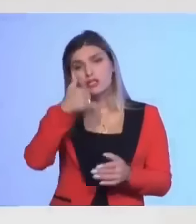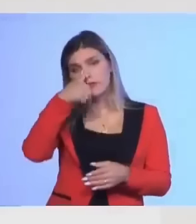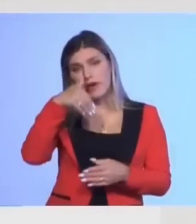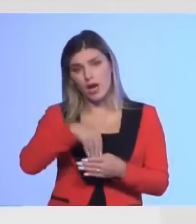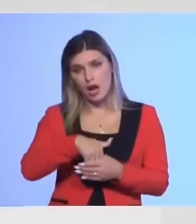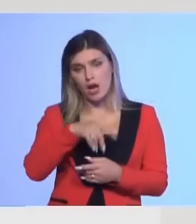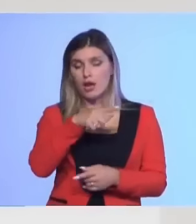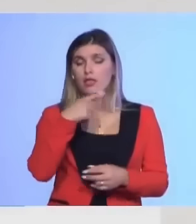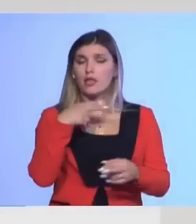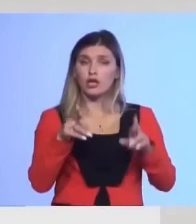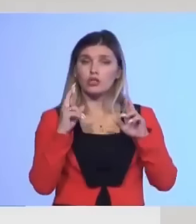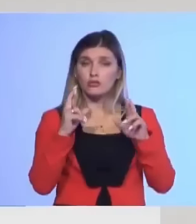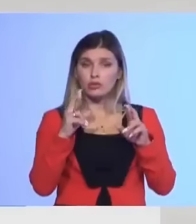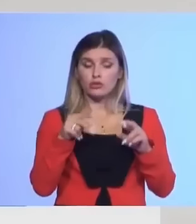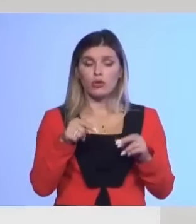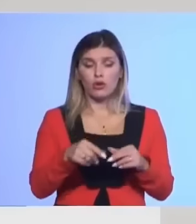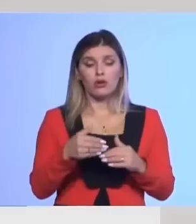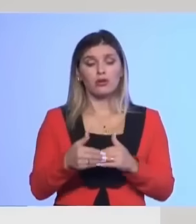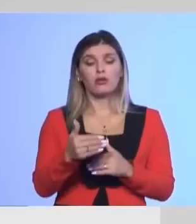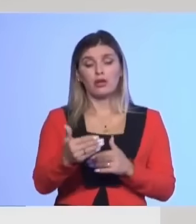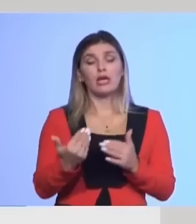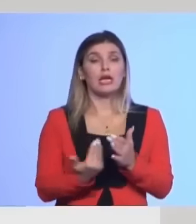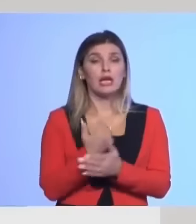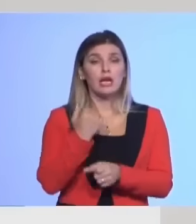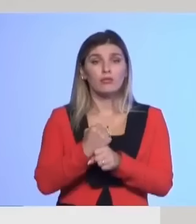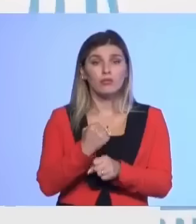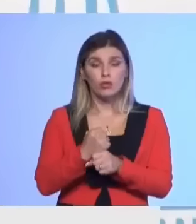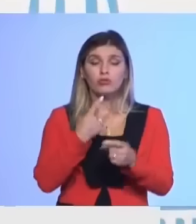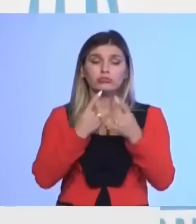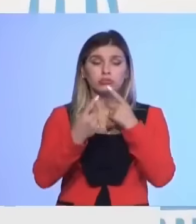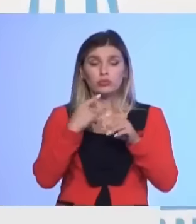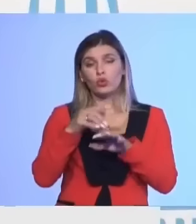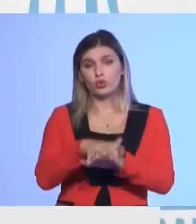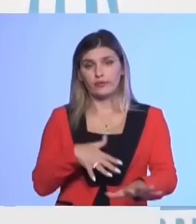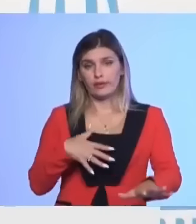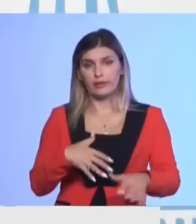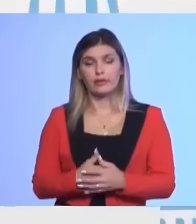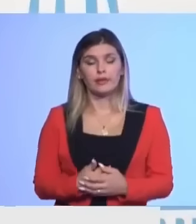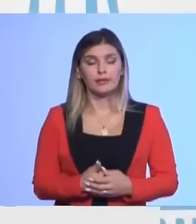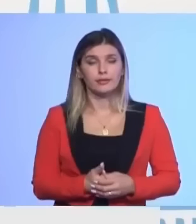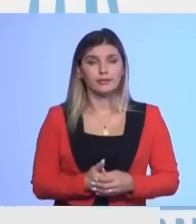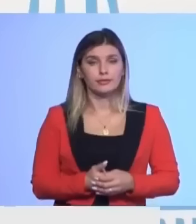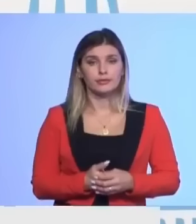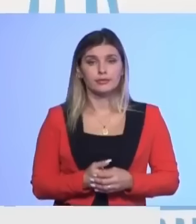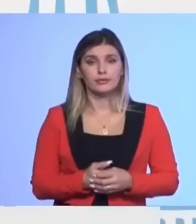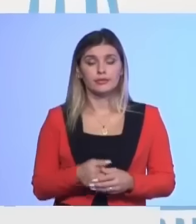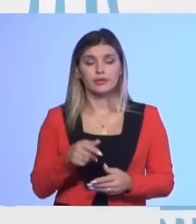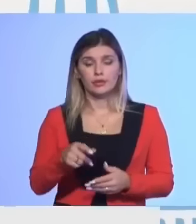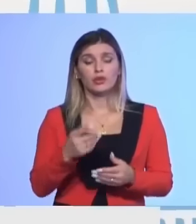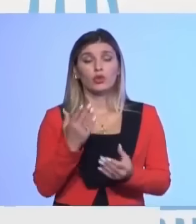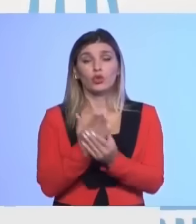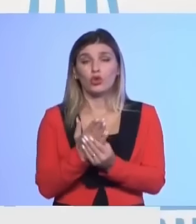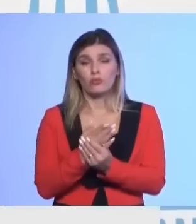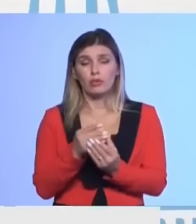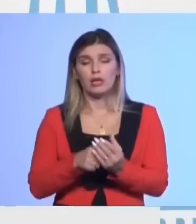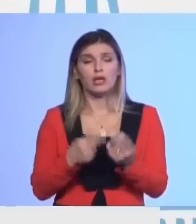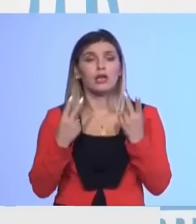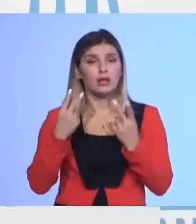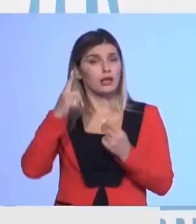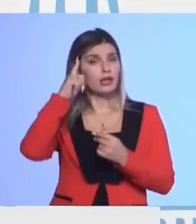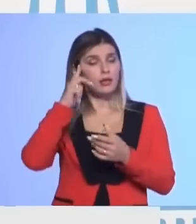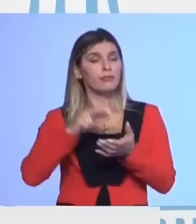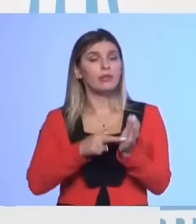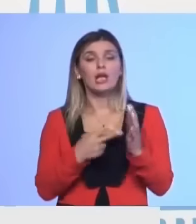se po shpresojnë që në përpjekjen e radhës ta kalojnë në diskutim publik. Është dokumenti kryesor, themi planifikimit